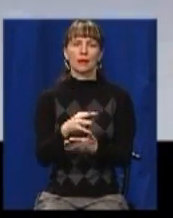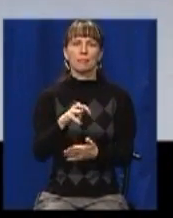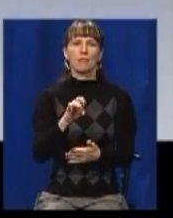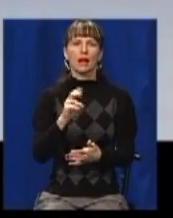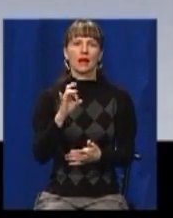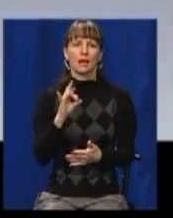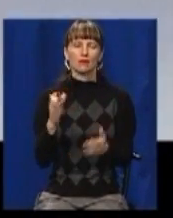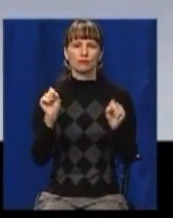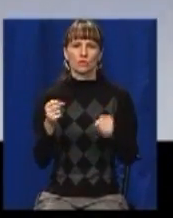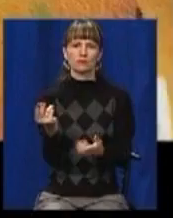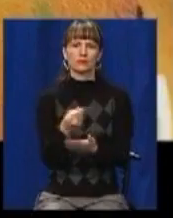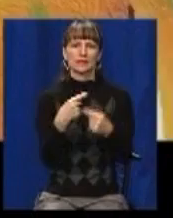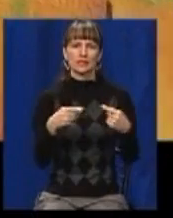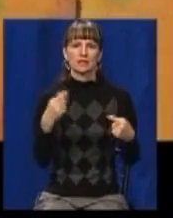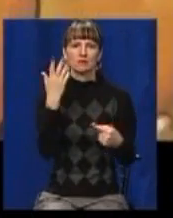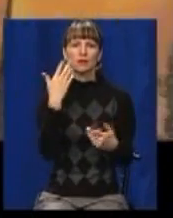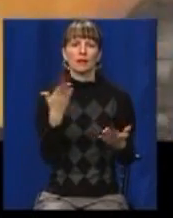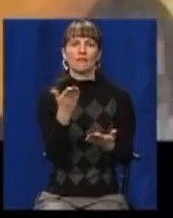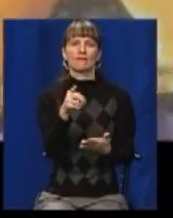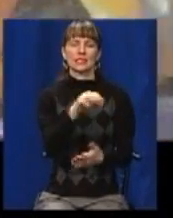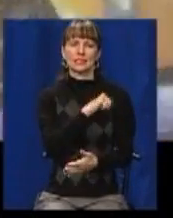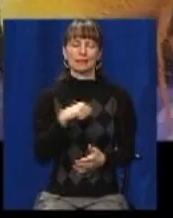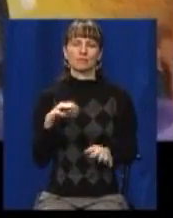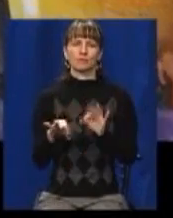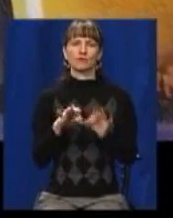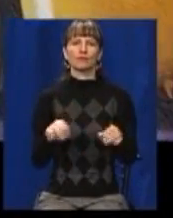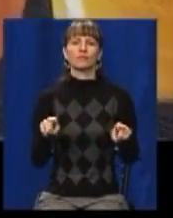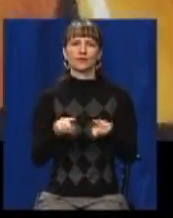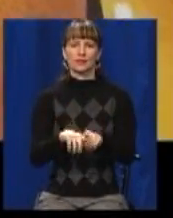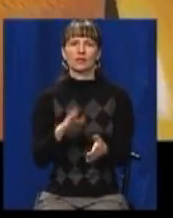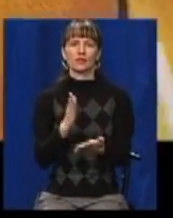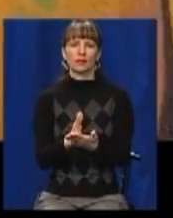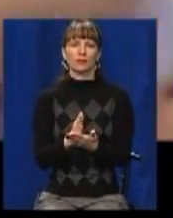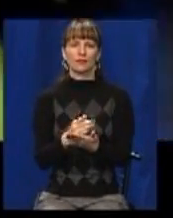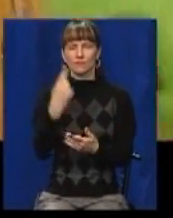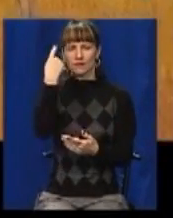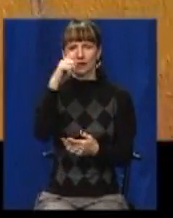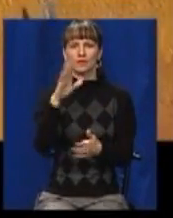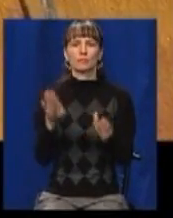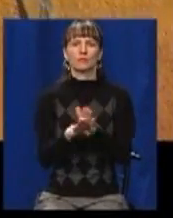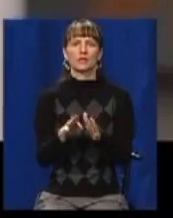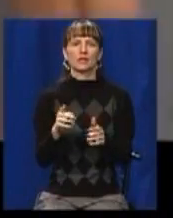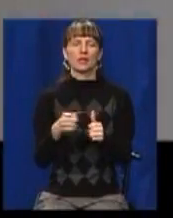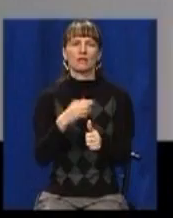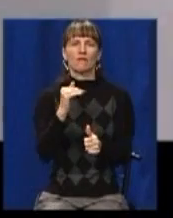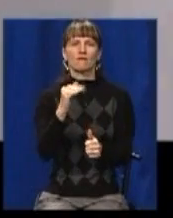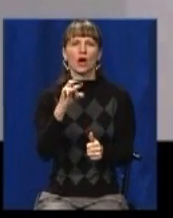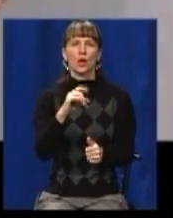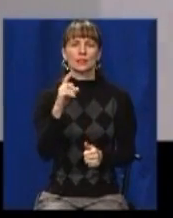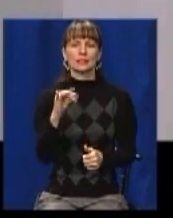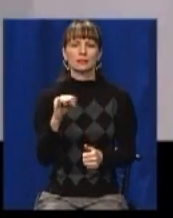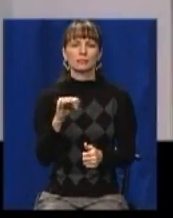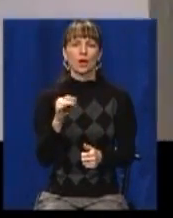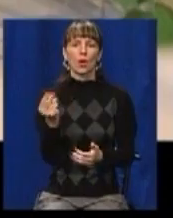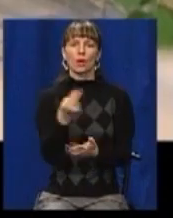який може малювати тими кольорами, які ви самі обираєте? Такий гаджет існує. Винахід під назвою Кронзі – це олівець,